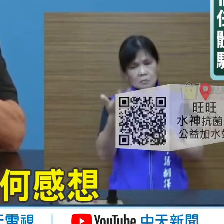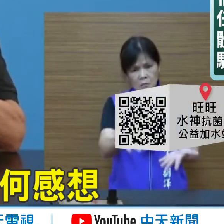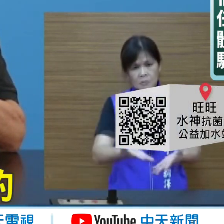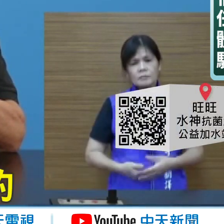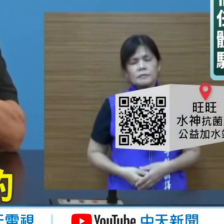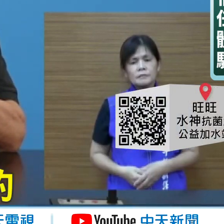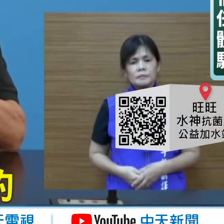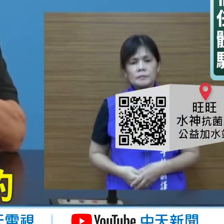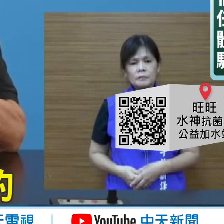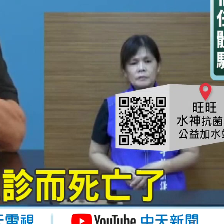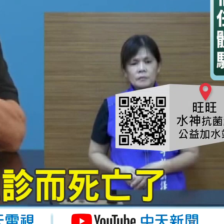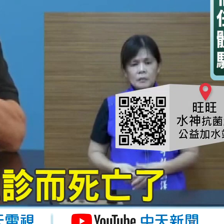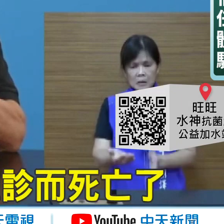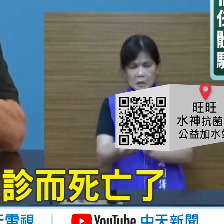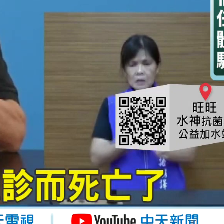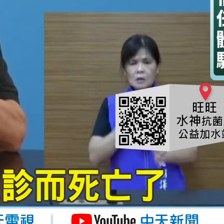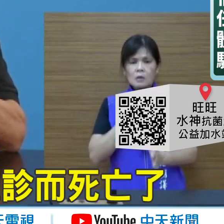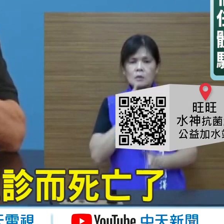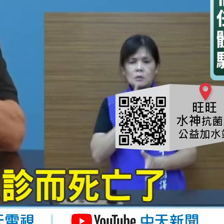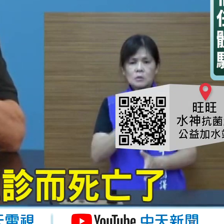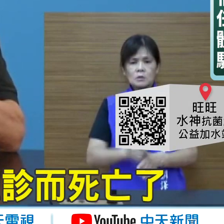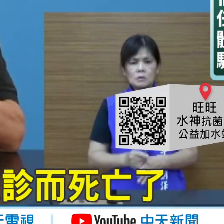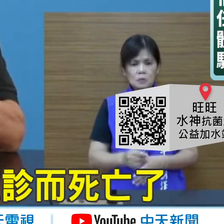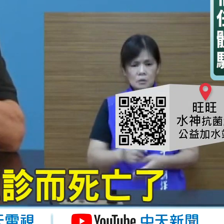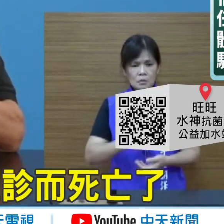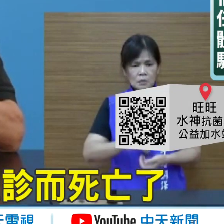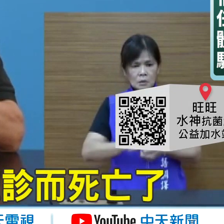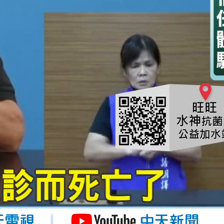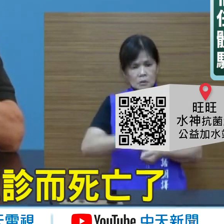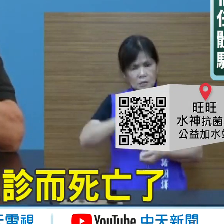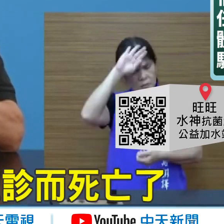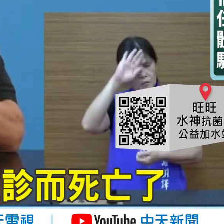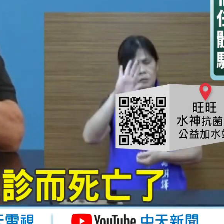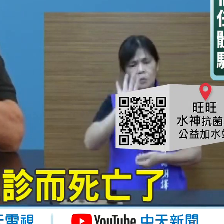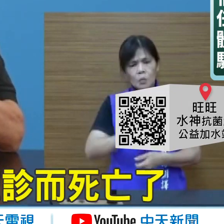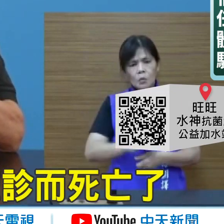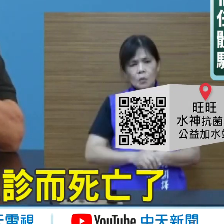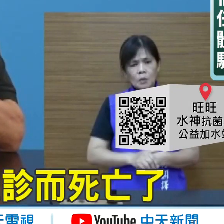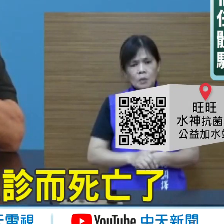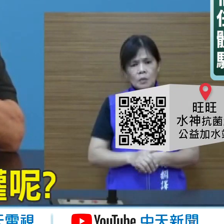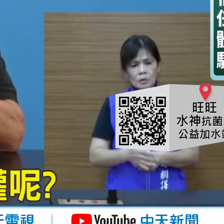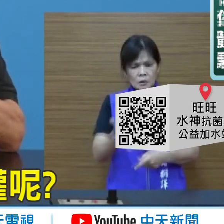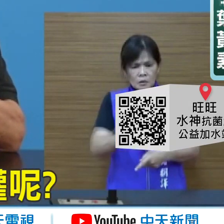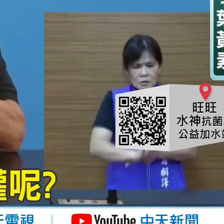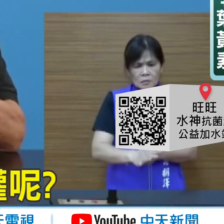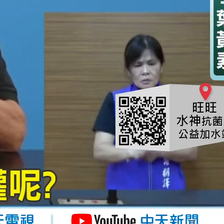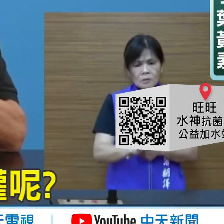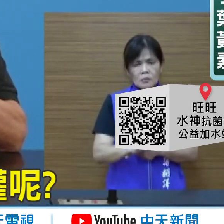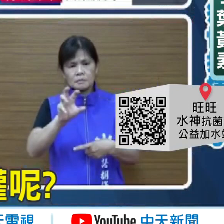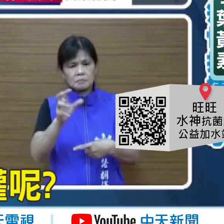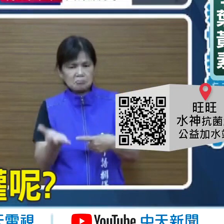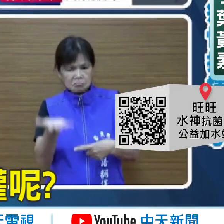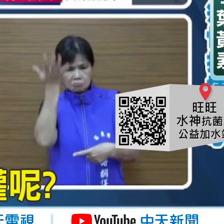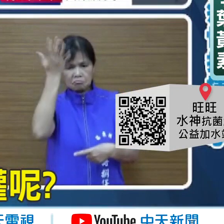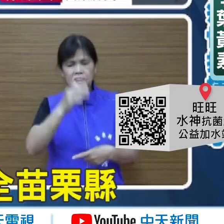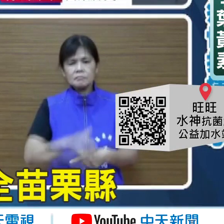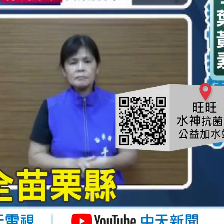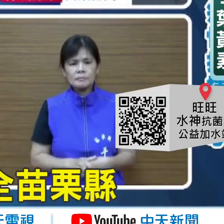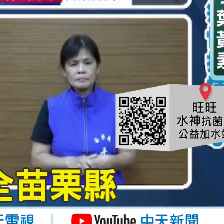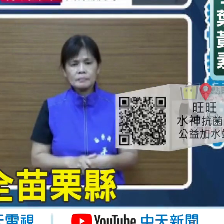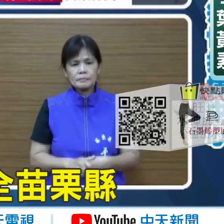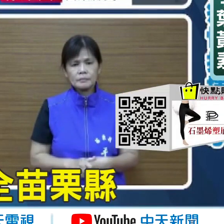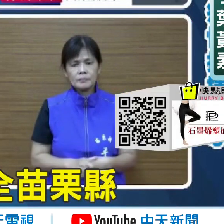刚才我讲的，你确诊了，甚至因为确诊而死亡了，还谈什么人权呢？我们